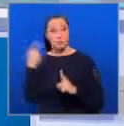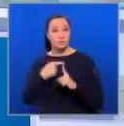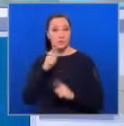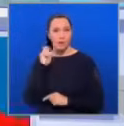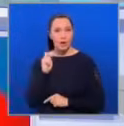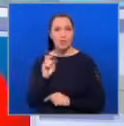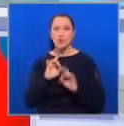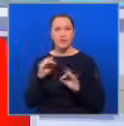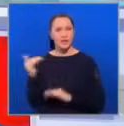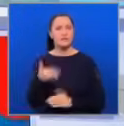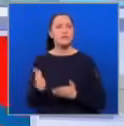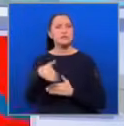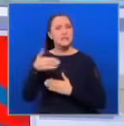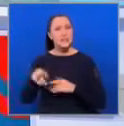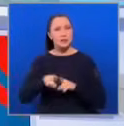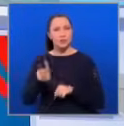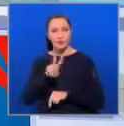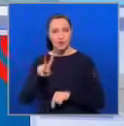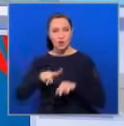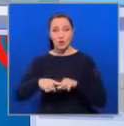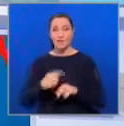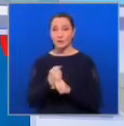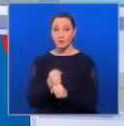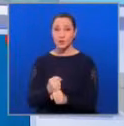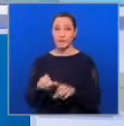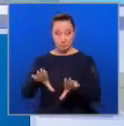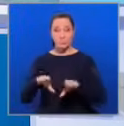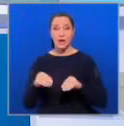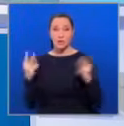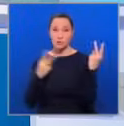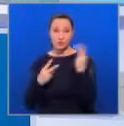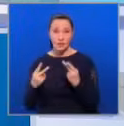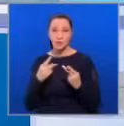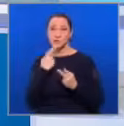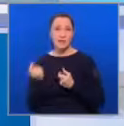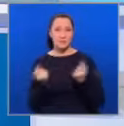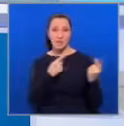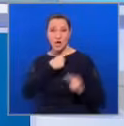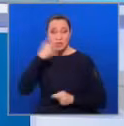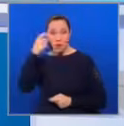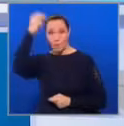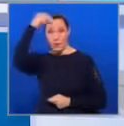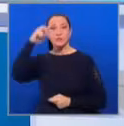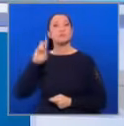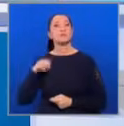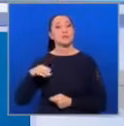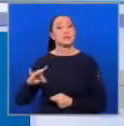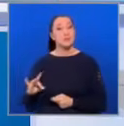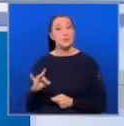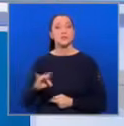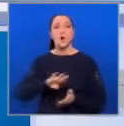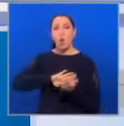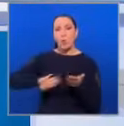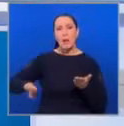украйна новината идва след като на 22 ноември депутатите ратифицираха споразумението за изпращане на 100 български бт с